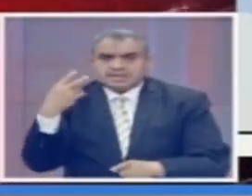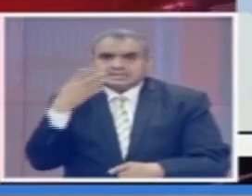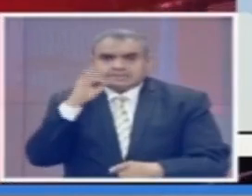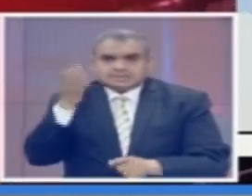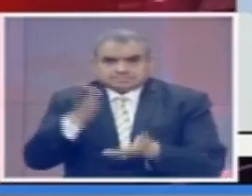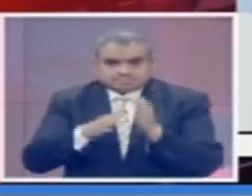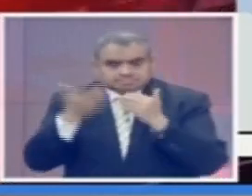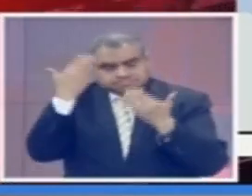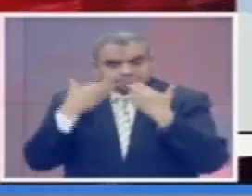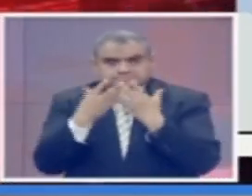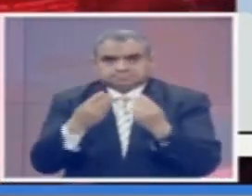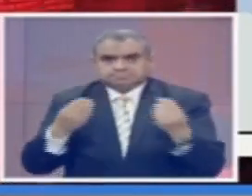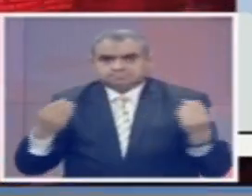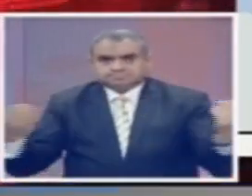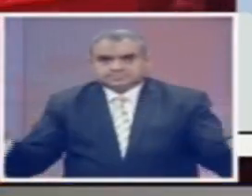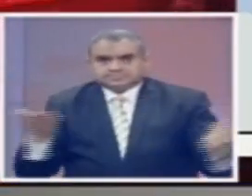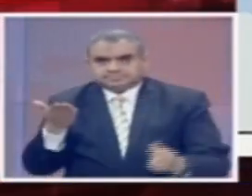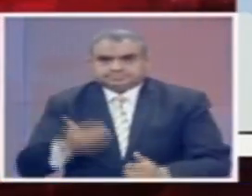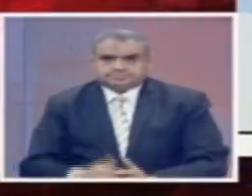وإصابة العشرات.